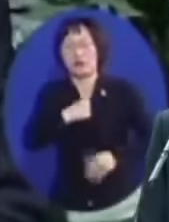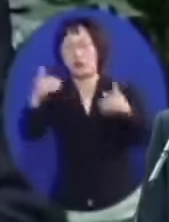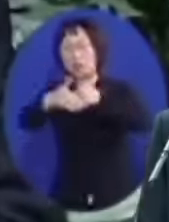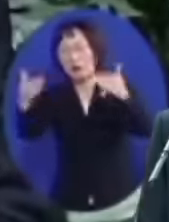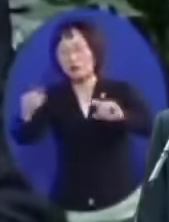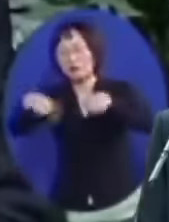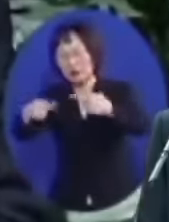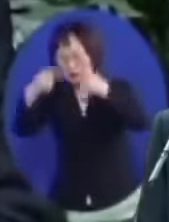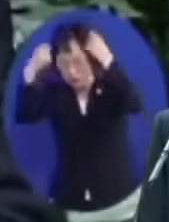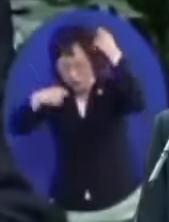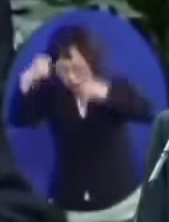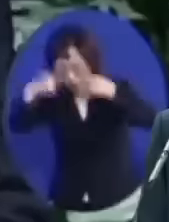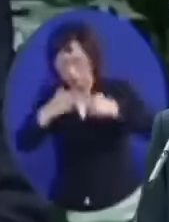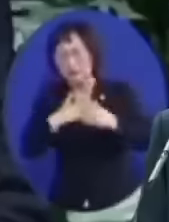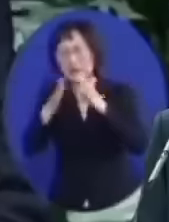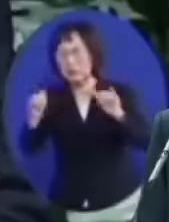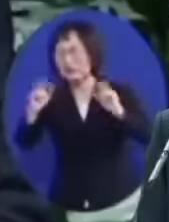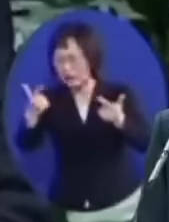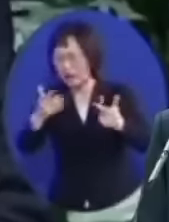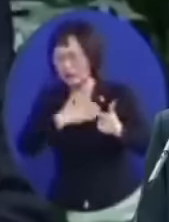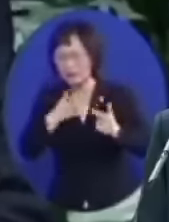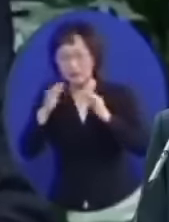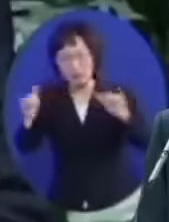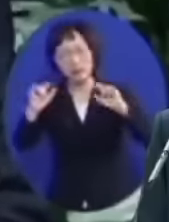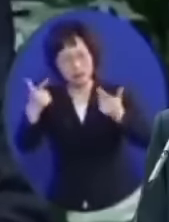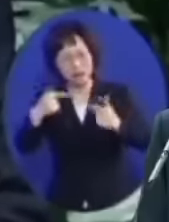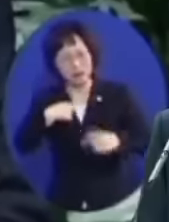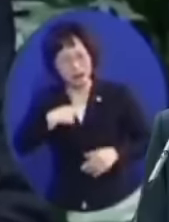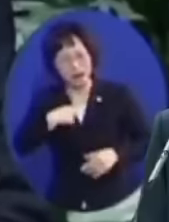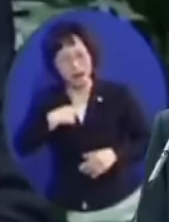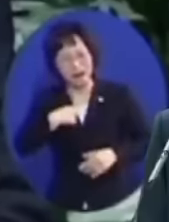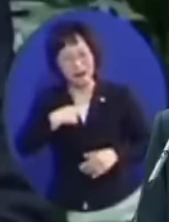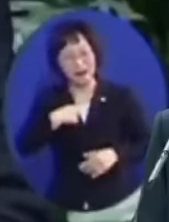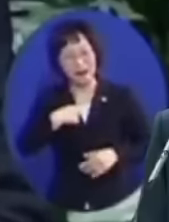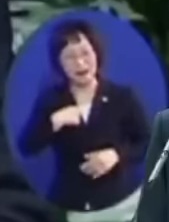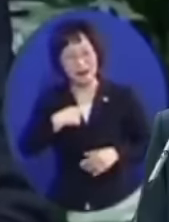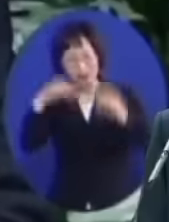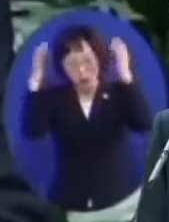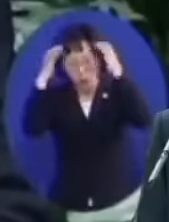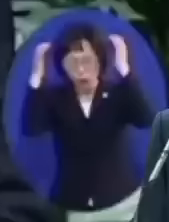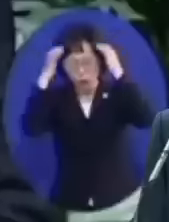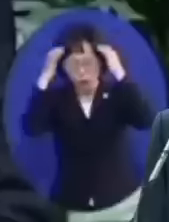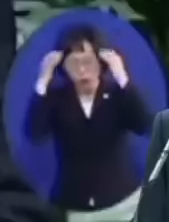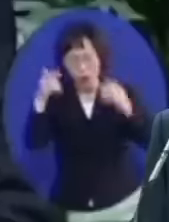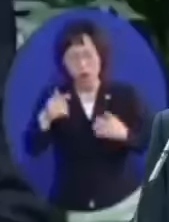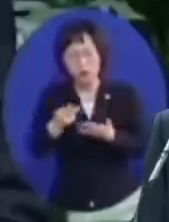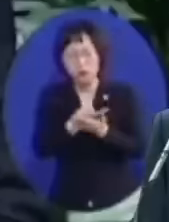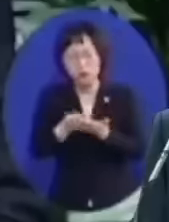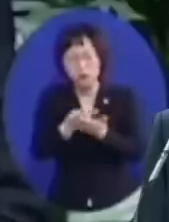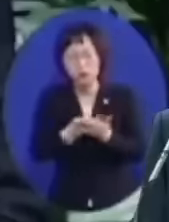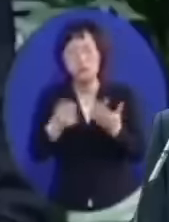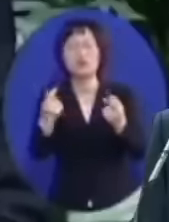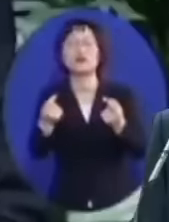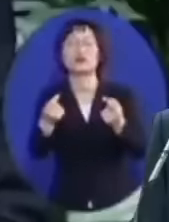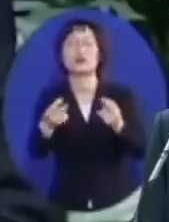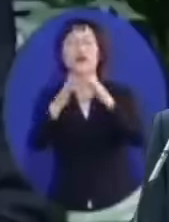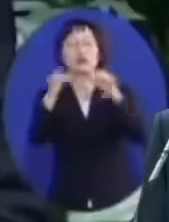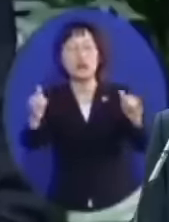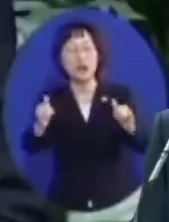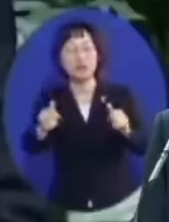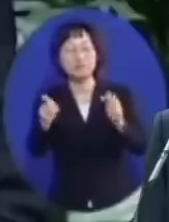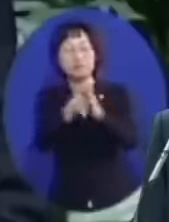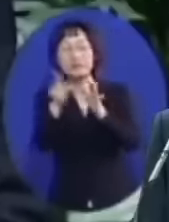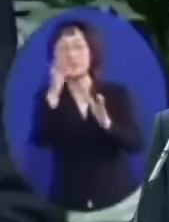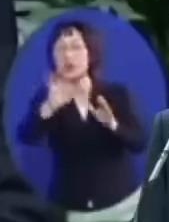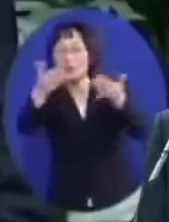인간도 아니다. 나는 우리 집에서 사람으로 취급받지 못한다. 그 고통이 굉장히 괴로웠습니다. 사람은 인정을 받는다는